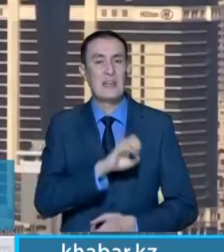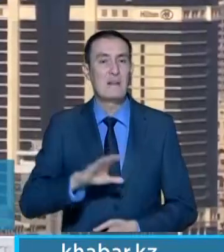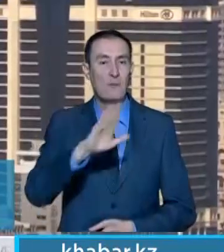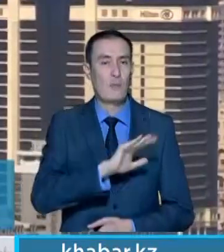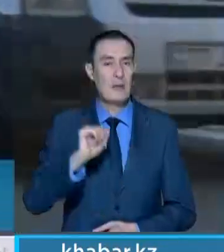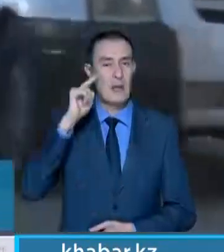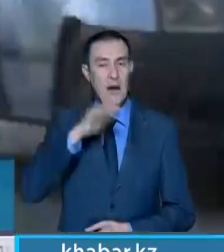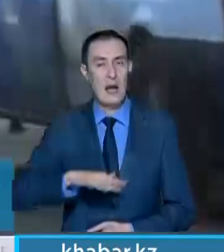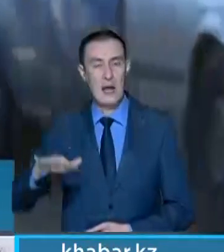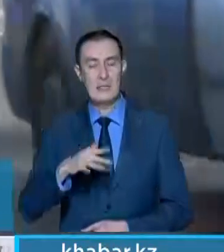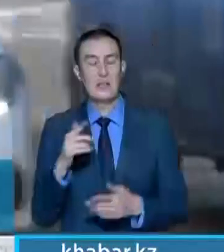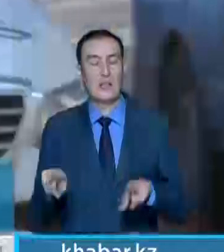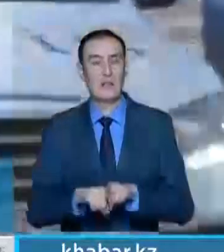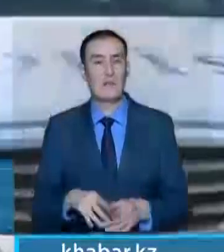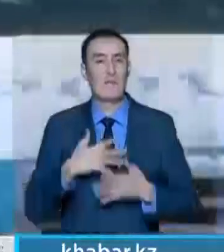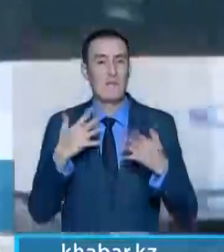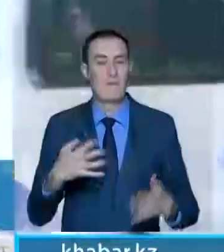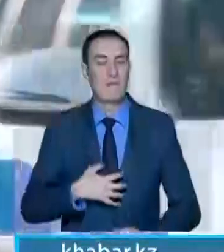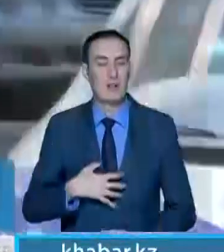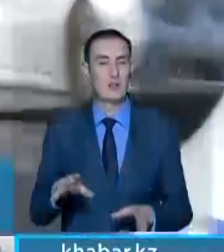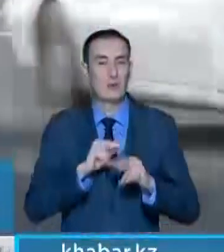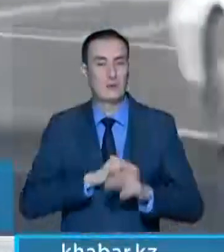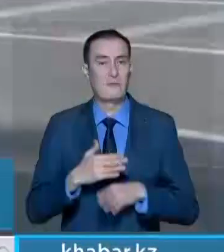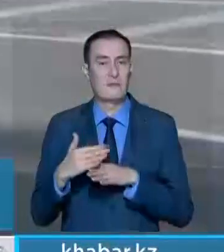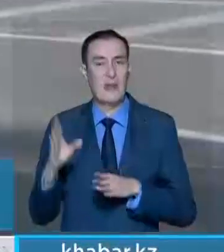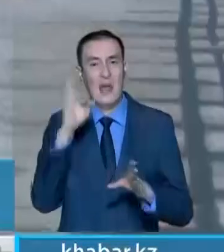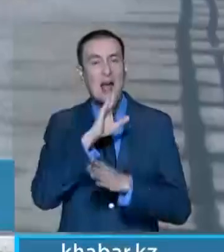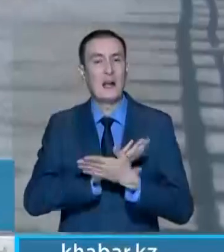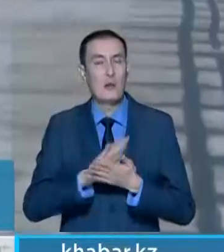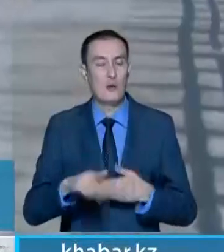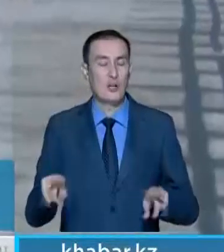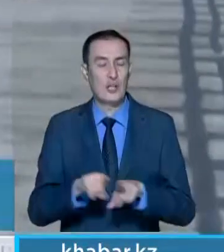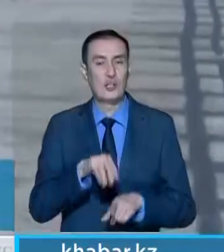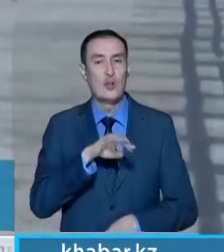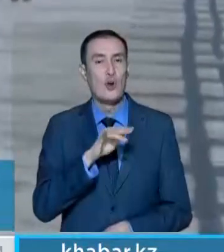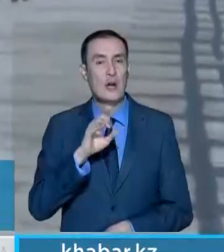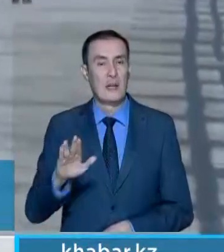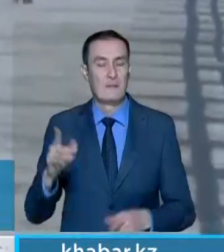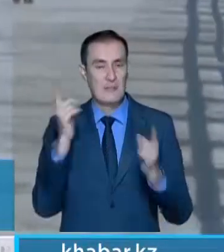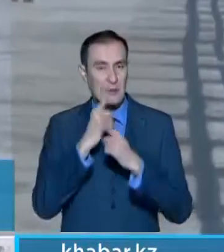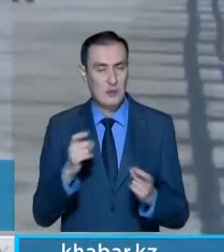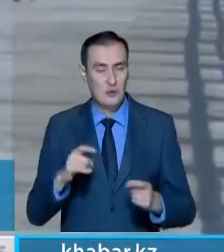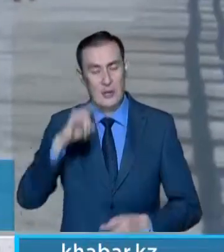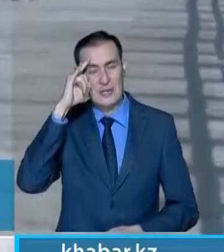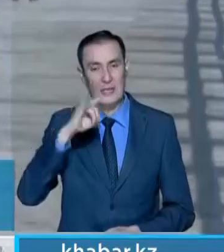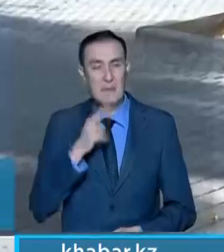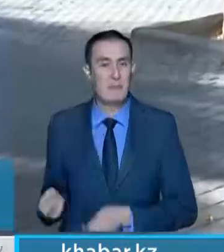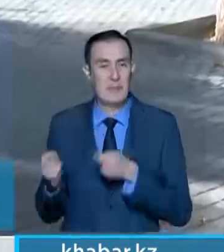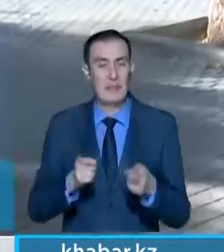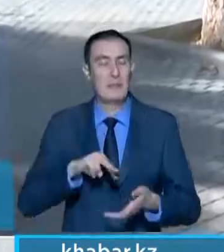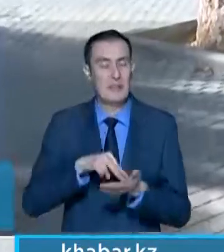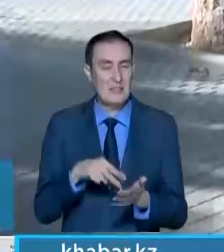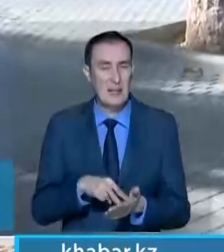Азией. Наряду с этим большое значение имеет сотрудничество в сфере экологии. Также Касым Жомарт Токаев сообщил, что Казахстан поставил